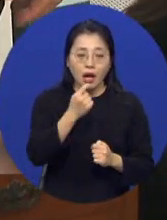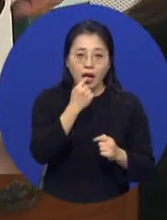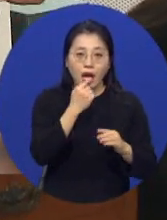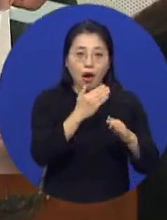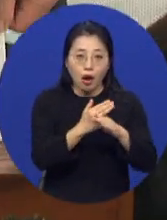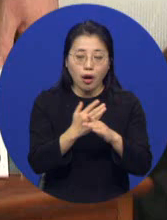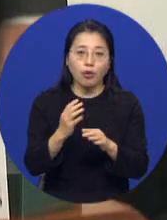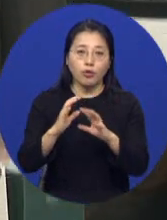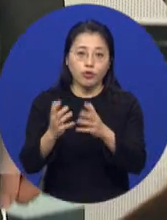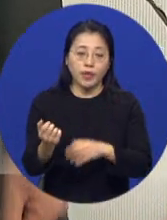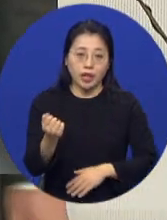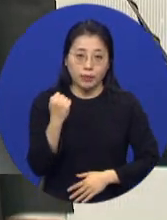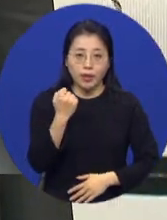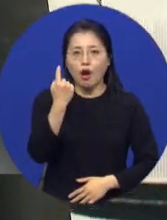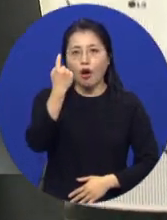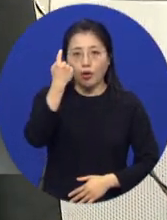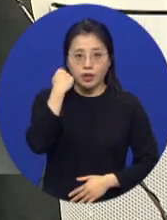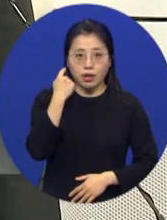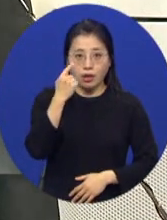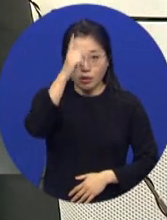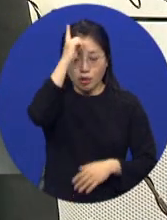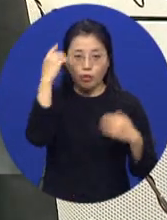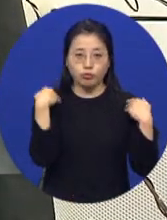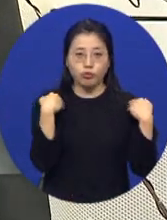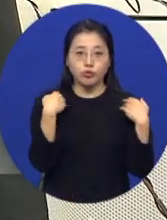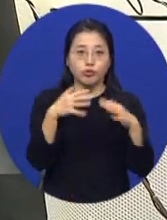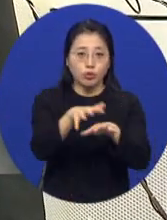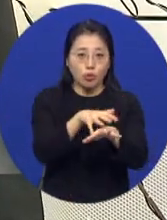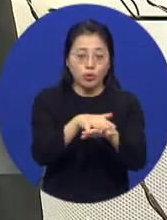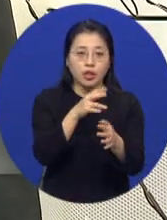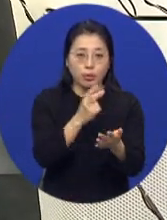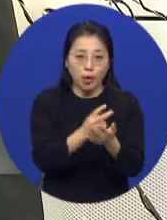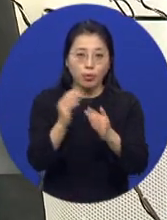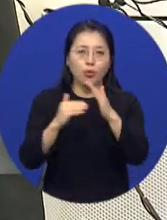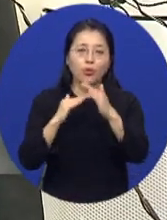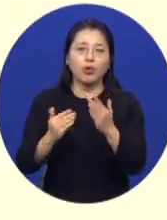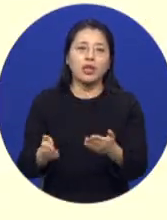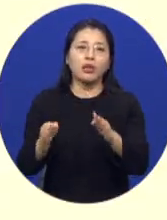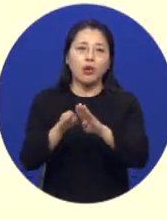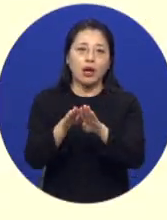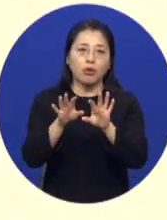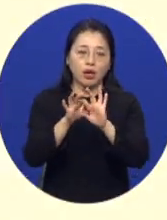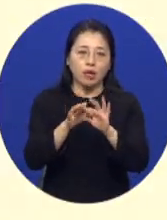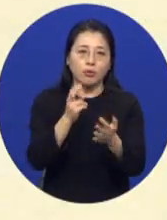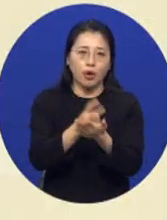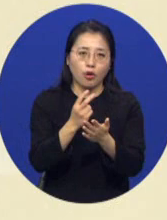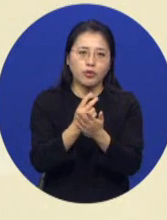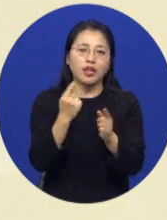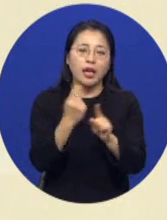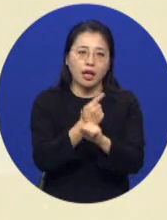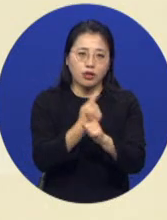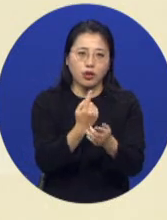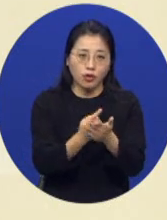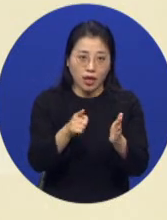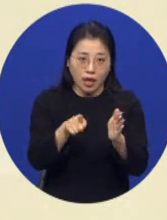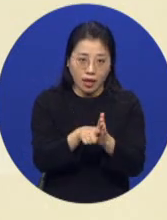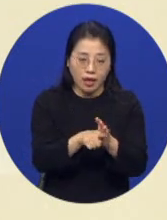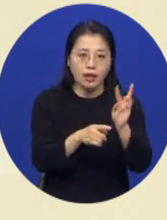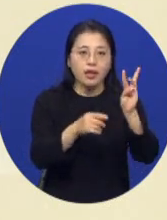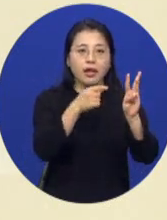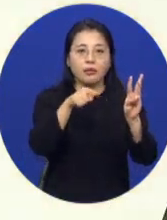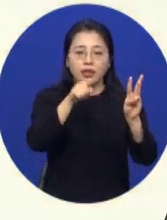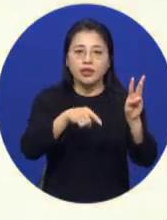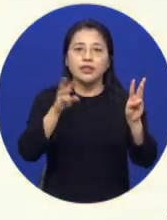더불어민주당은 어제 정부 조지법과 공공기관 운영에 관한 법률 개정안을 협의하기 위한 이른바 3+3